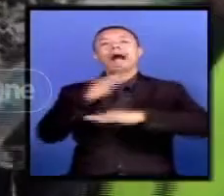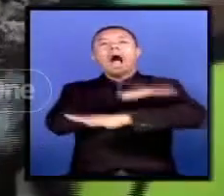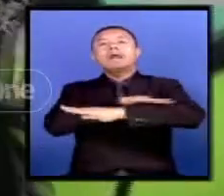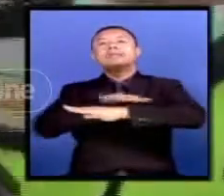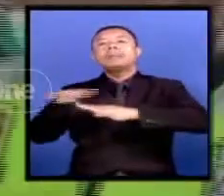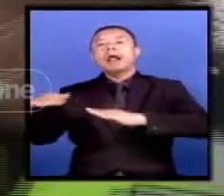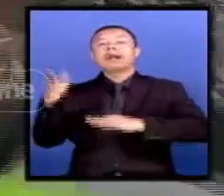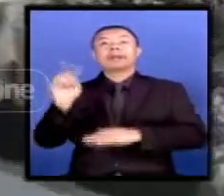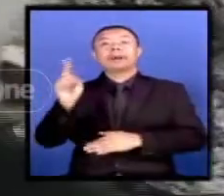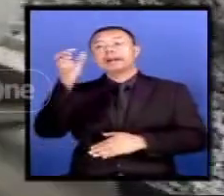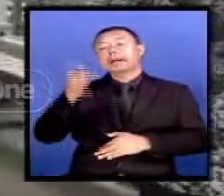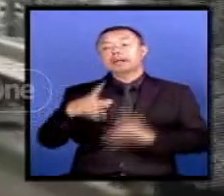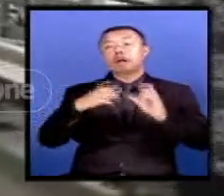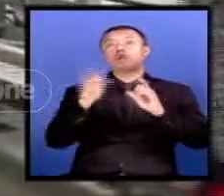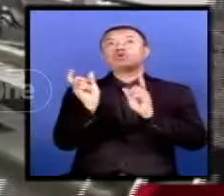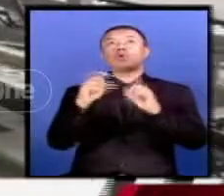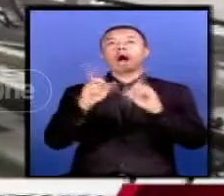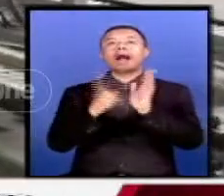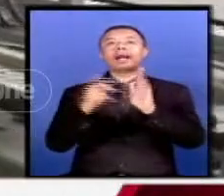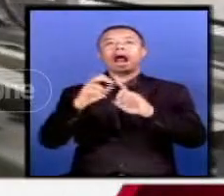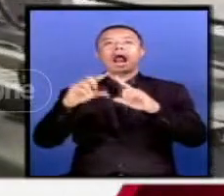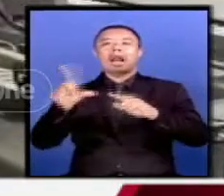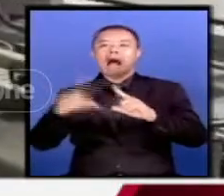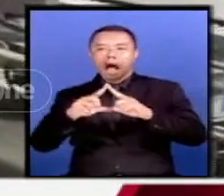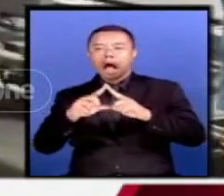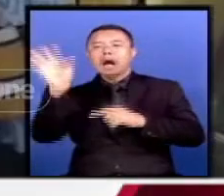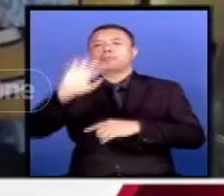Desa Suandala, Kabupaten Buton, Sulawesi Tenggara.